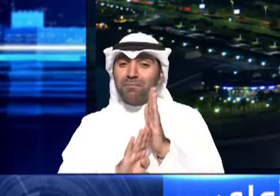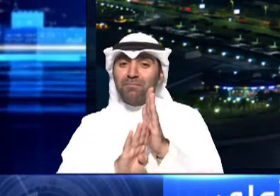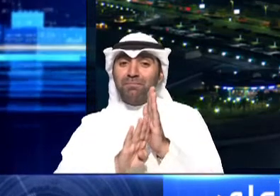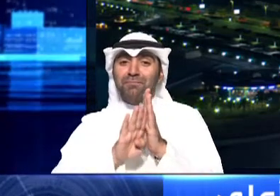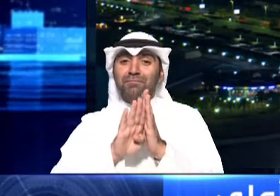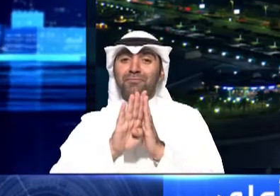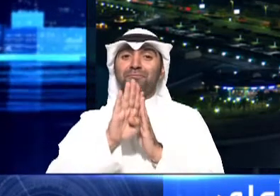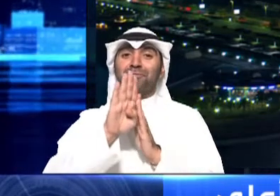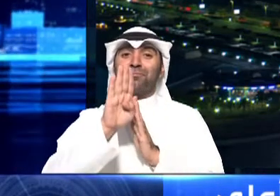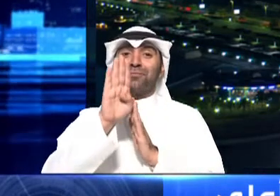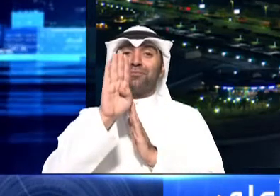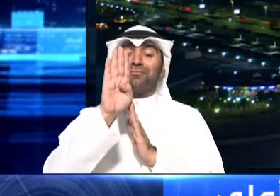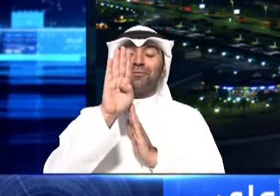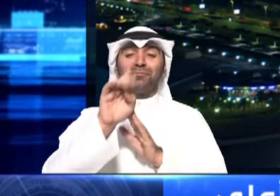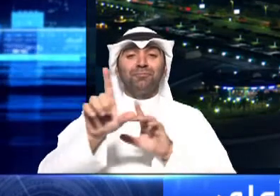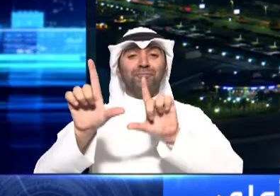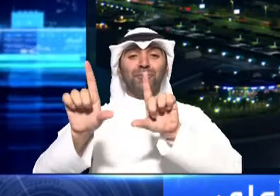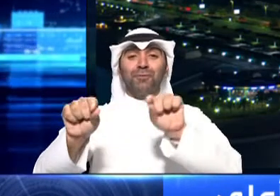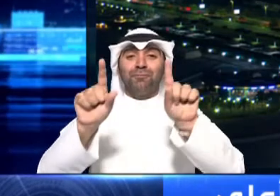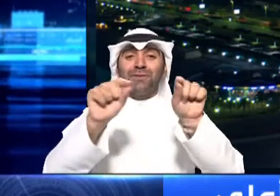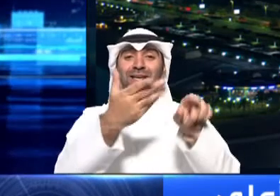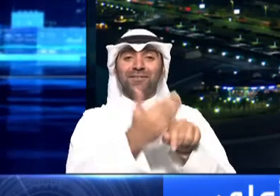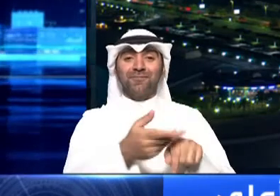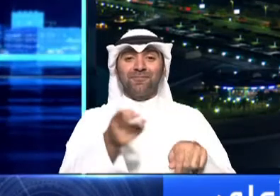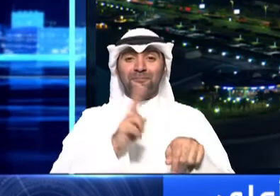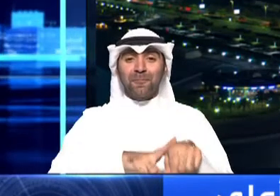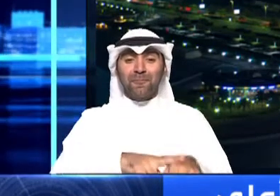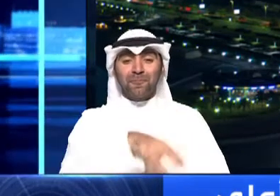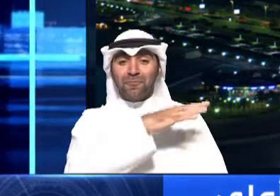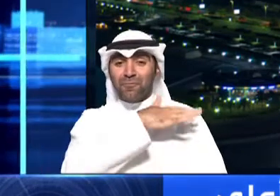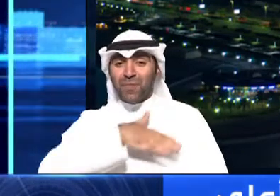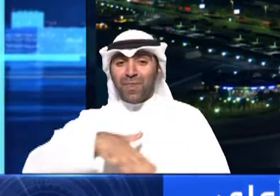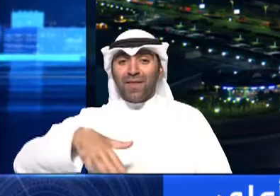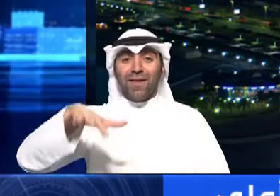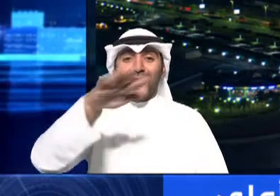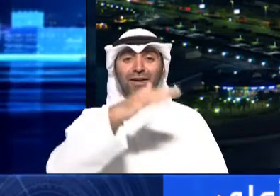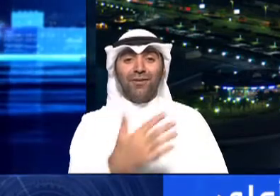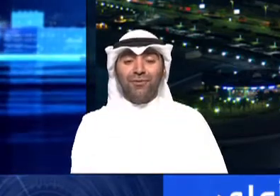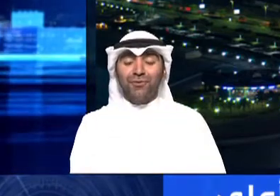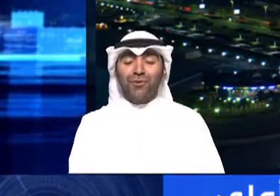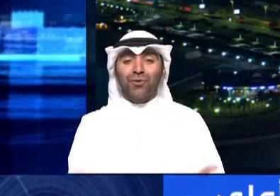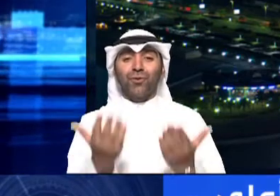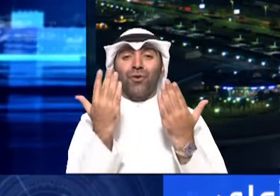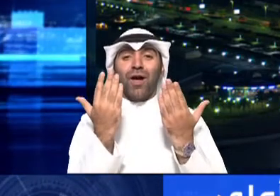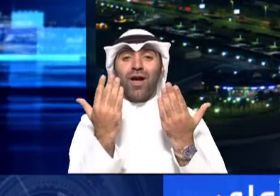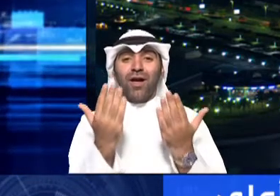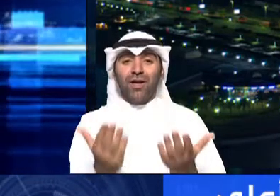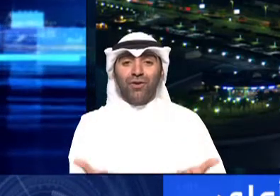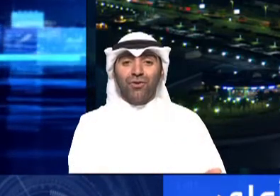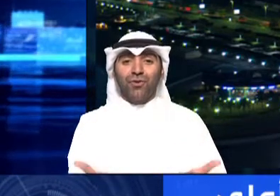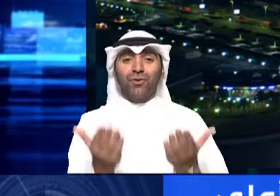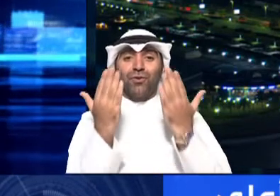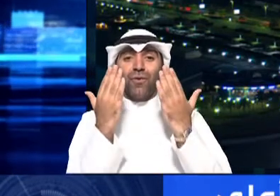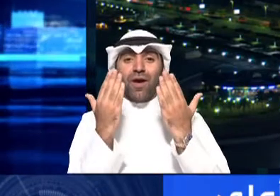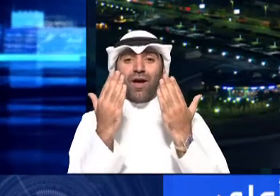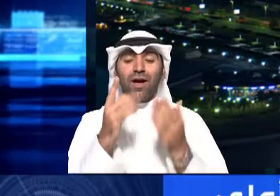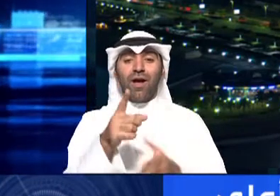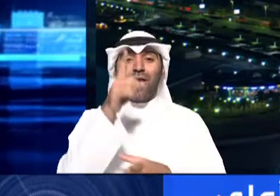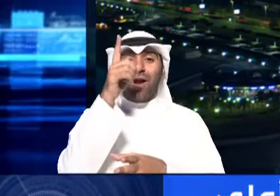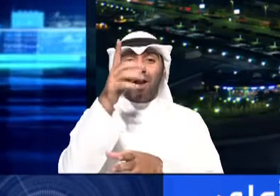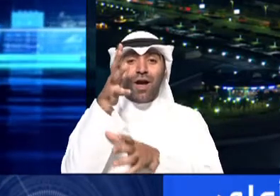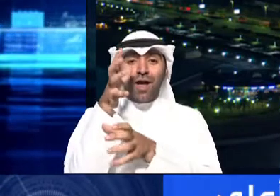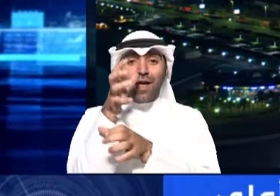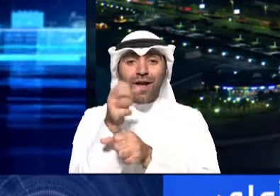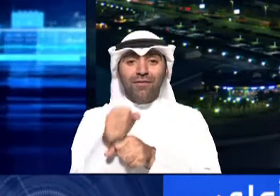وما نملك إلا أن احنا يعني نرفع أكفنا بالدعاء له بأن يحفظه ويعيده سالما